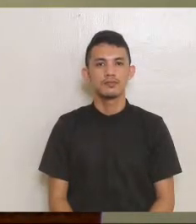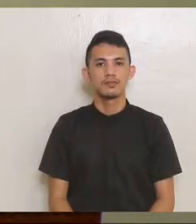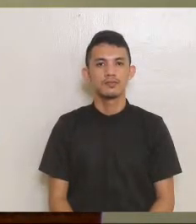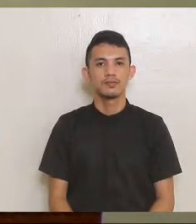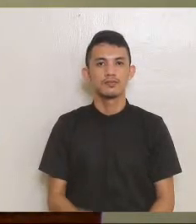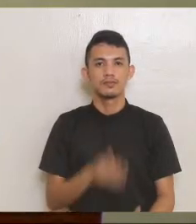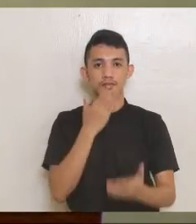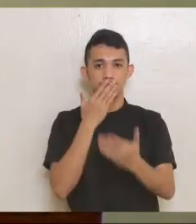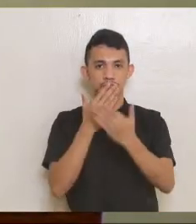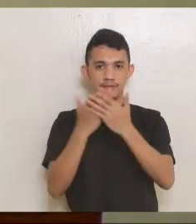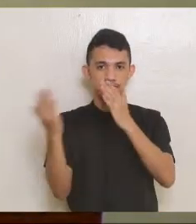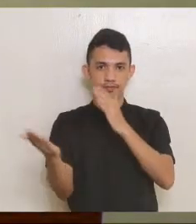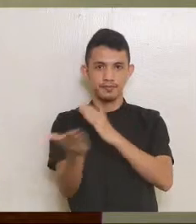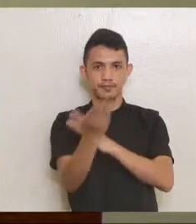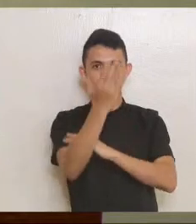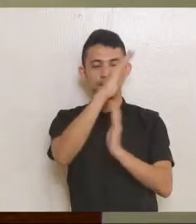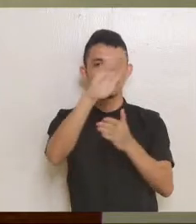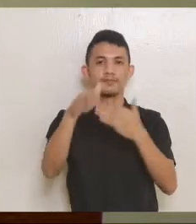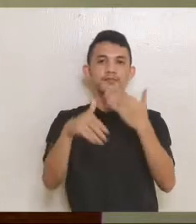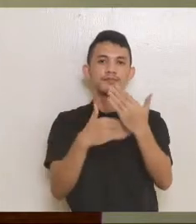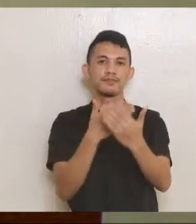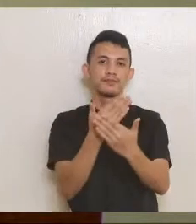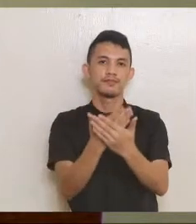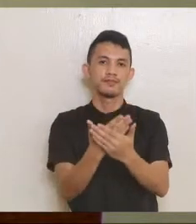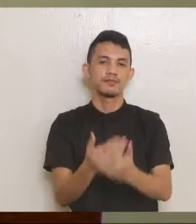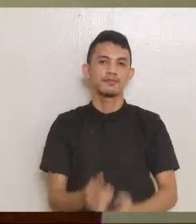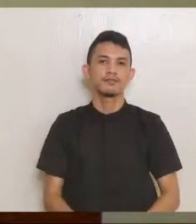Mayong buntag sa tanan.